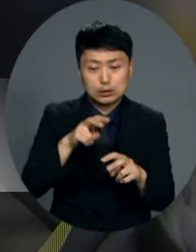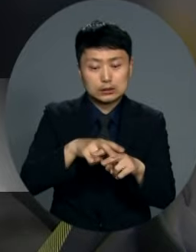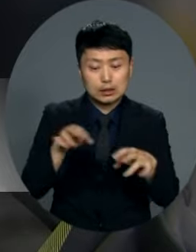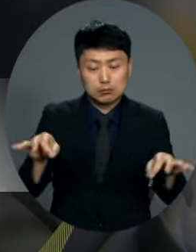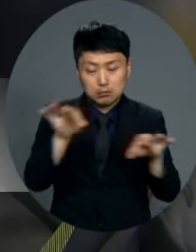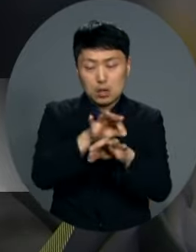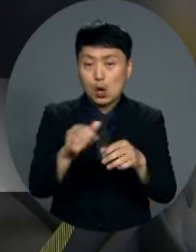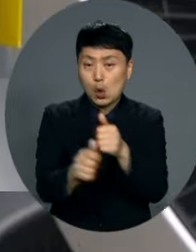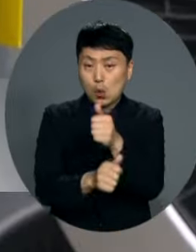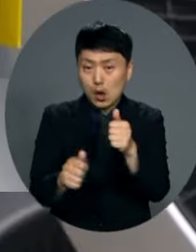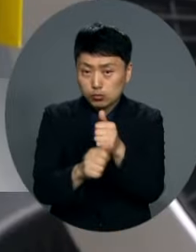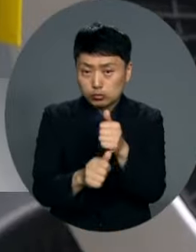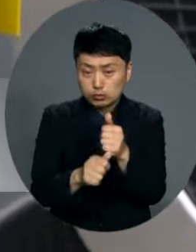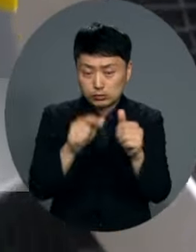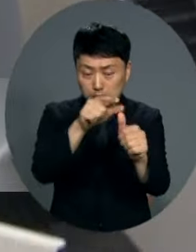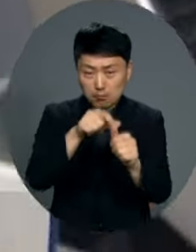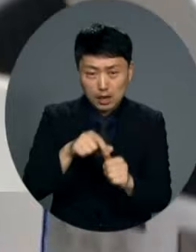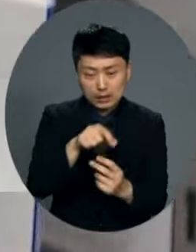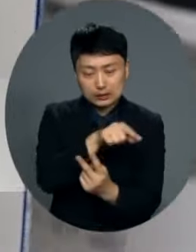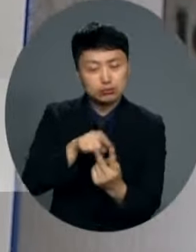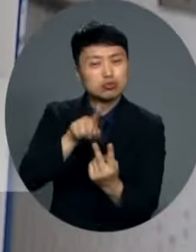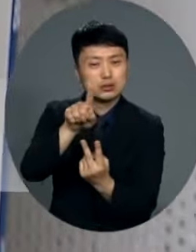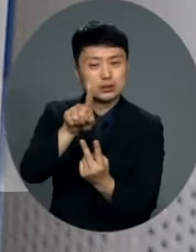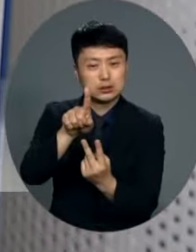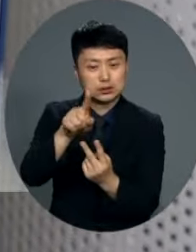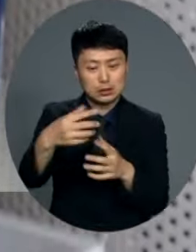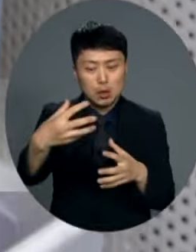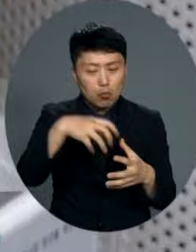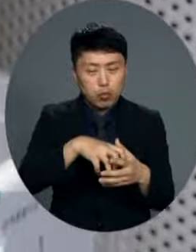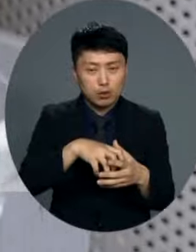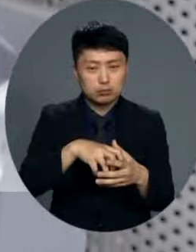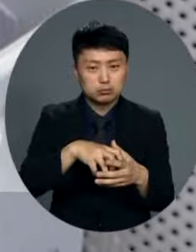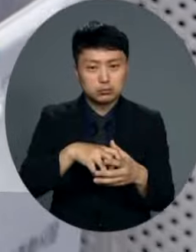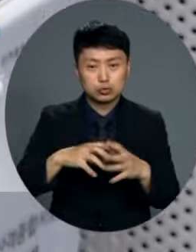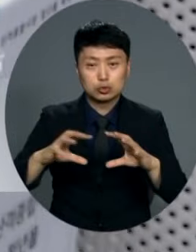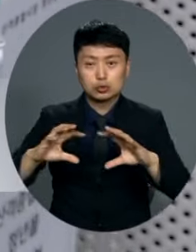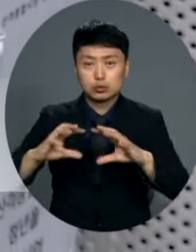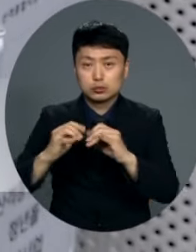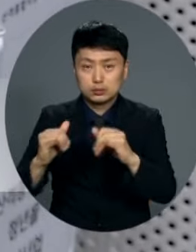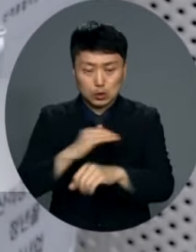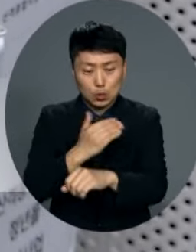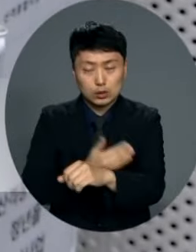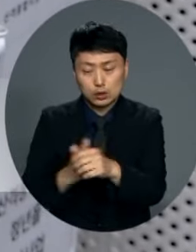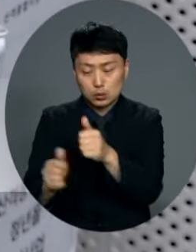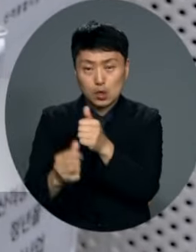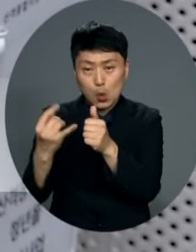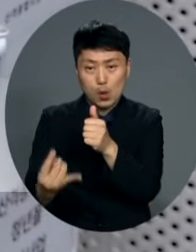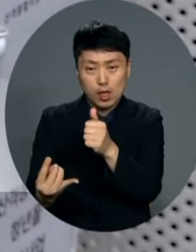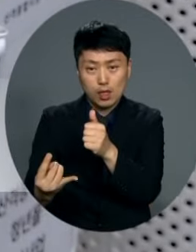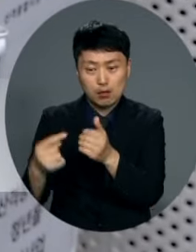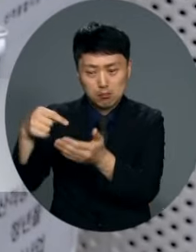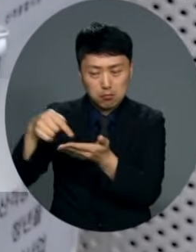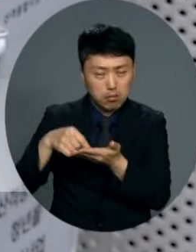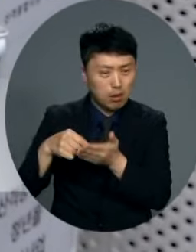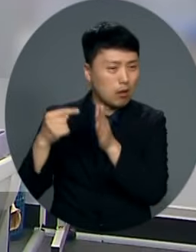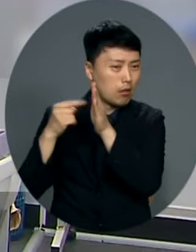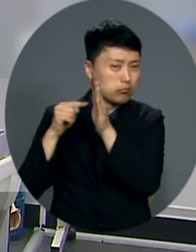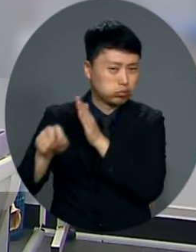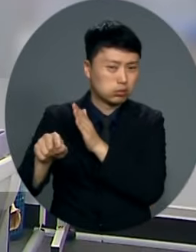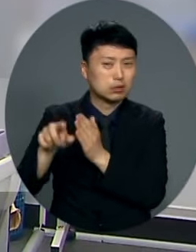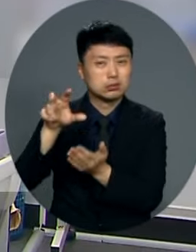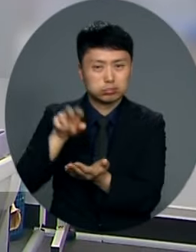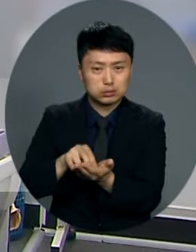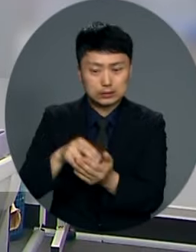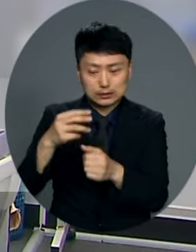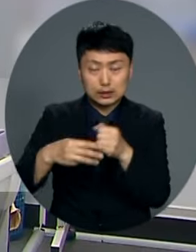인사위원회에 외부위원을 2분의 1 이상 포함시켜 구성하라는 국민권익위원회 권고도 듣지 않았습니다.